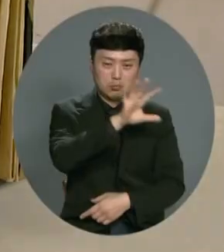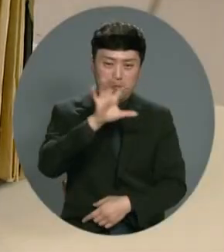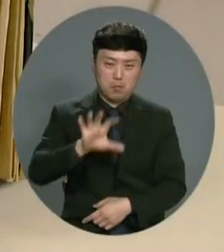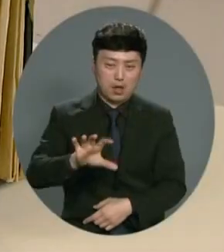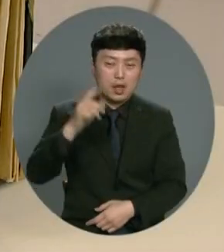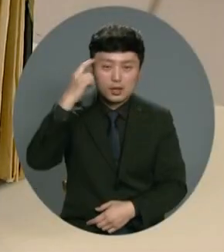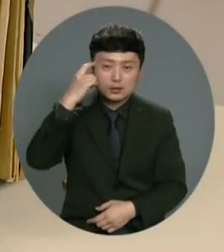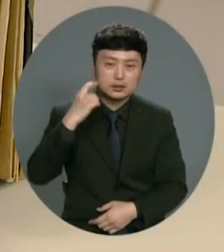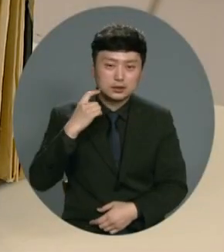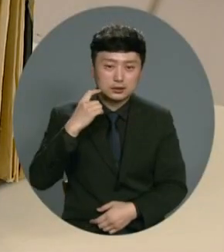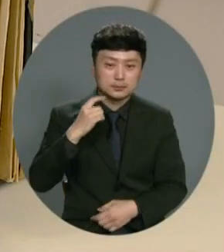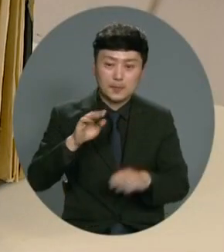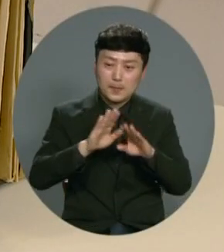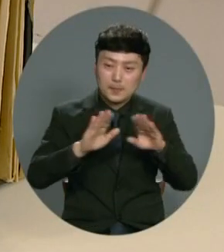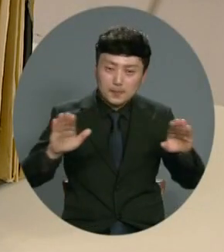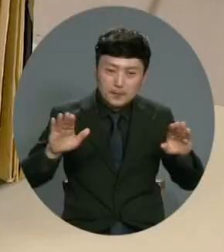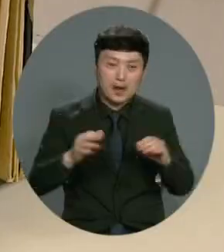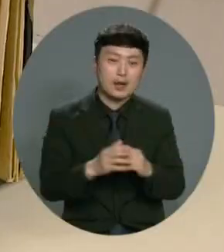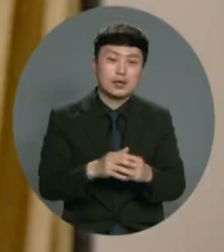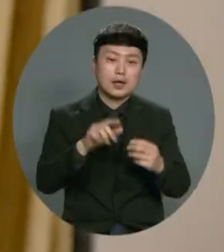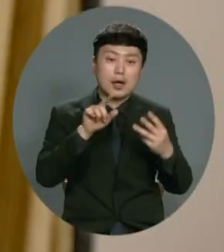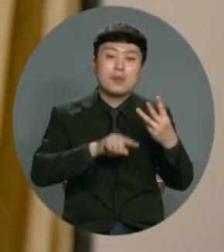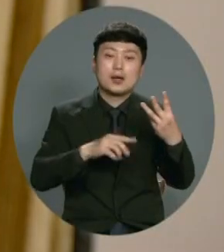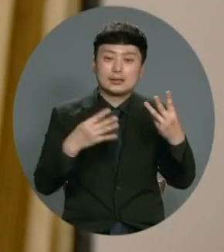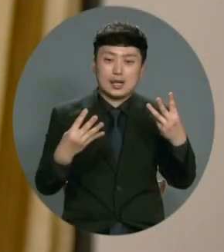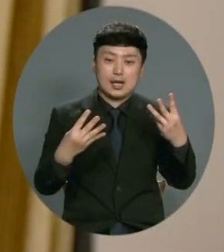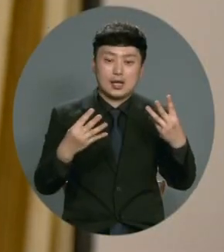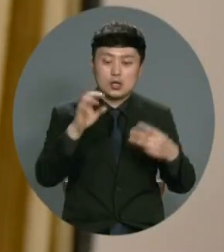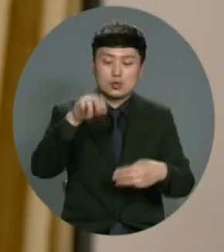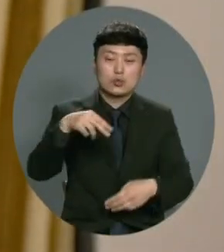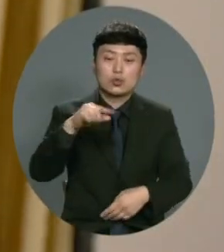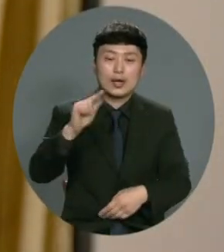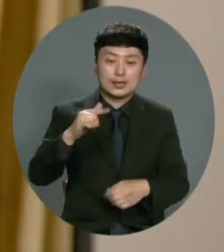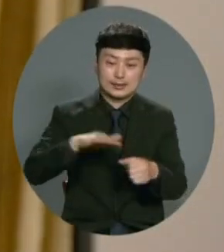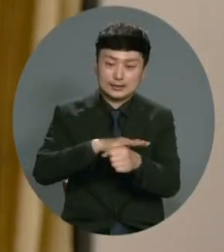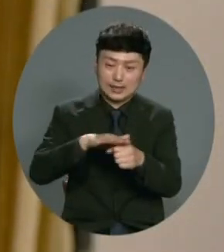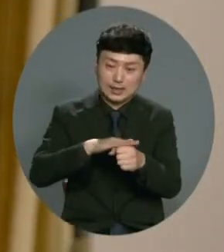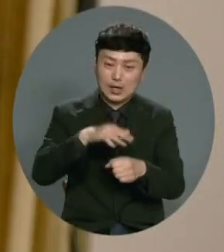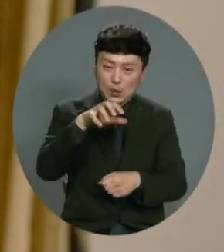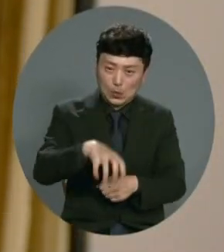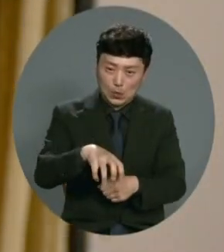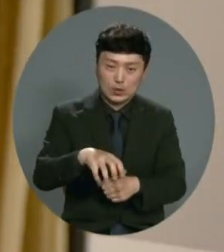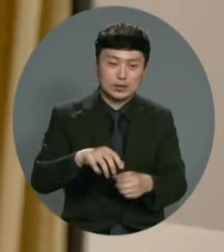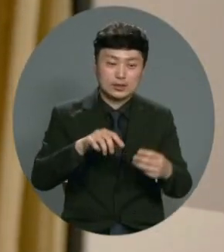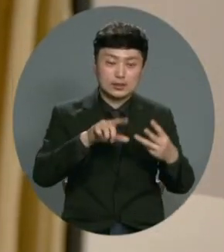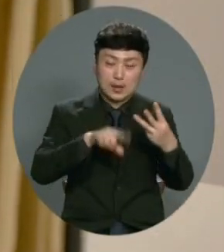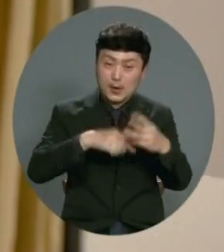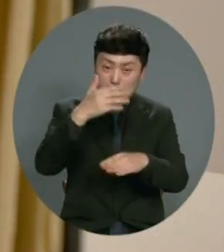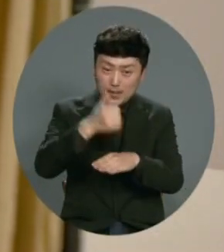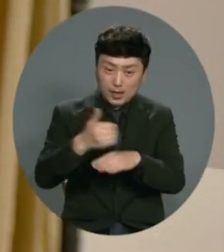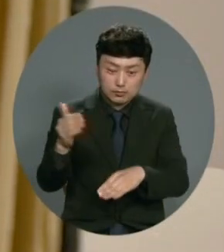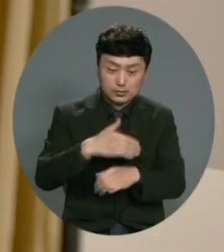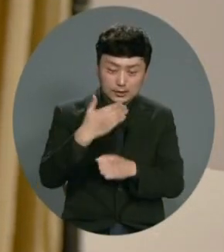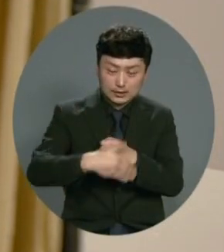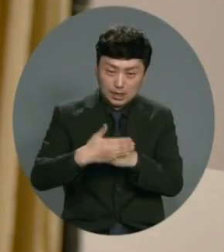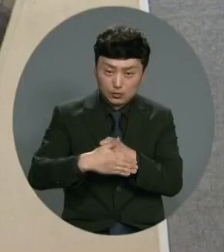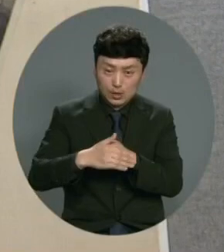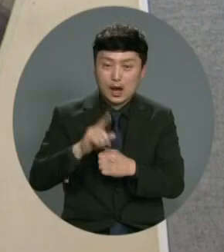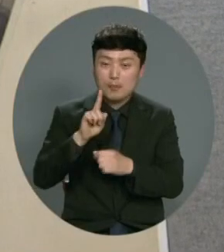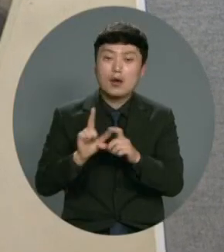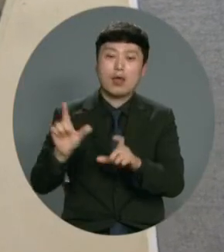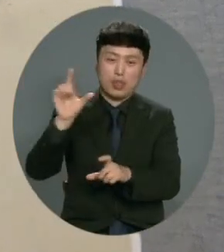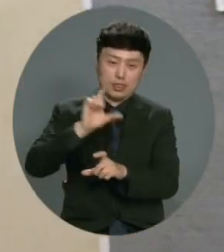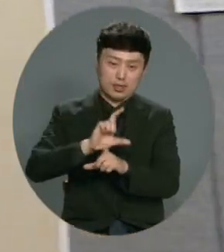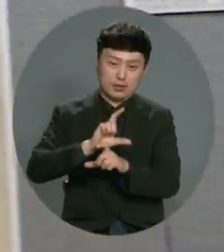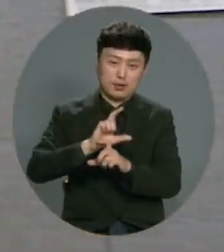되어 있어요 전시회는 오는 4일까지 안동 유한사랑 갤러리에서 열리고 3월 말부터는 대구에서 한